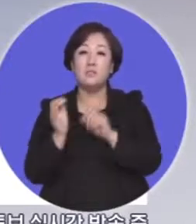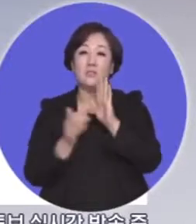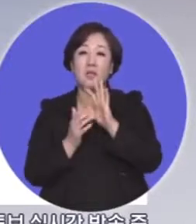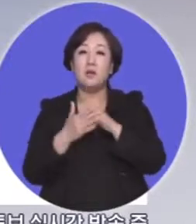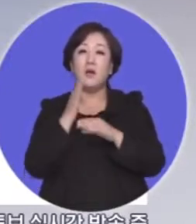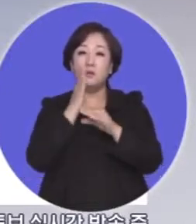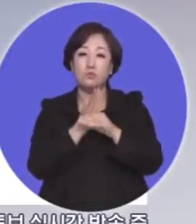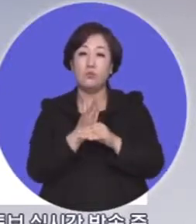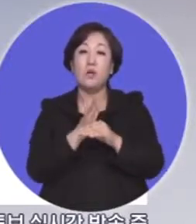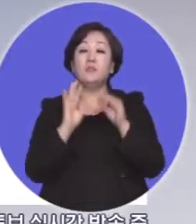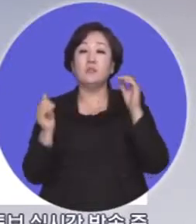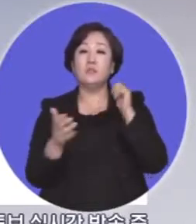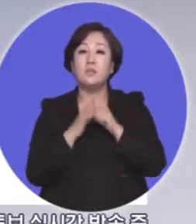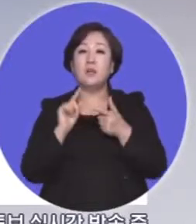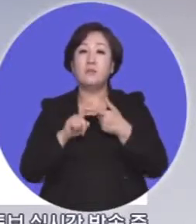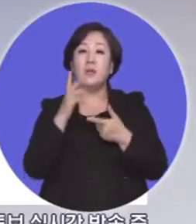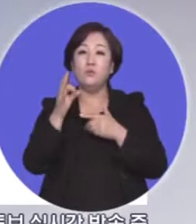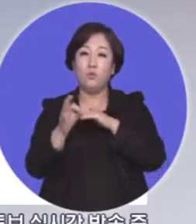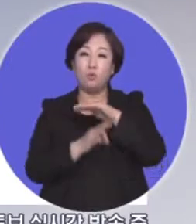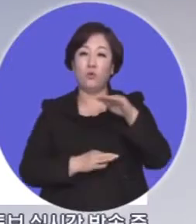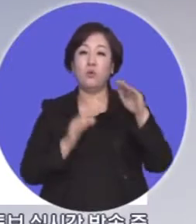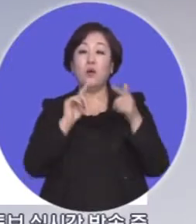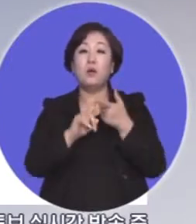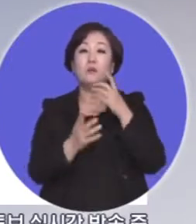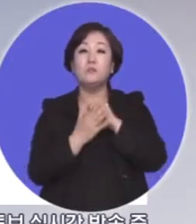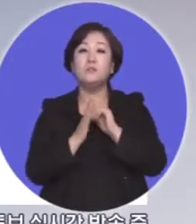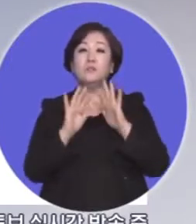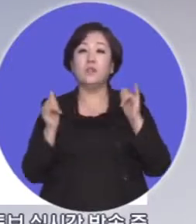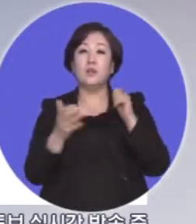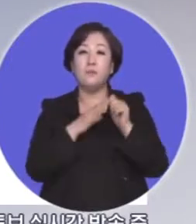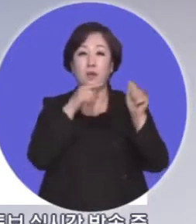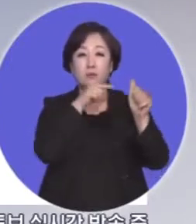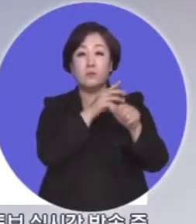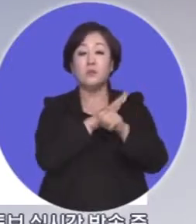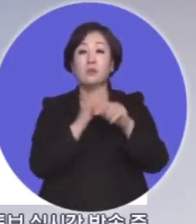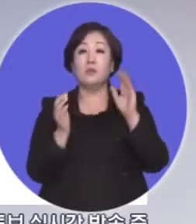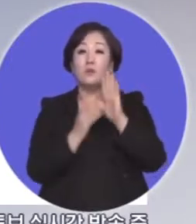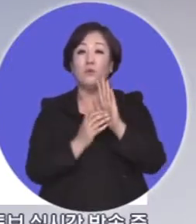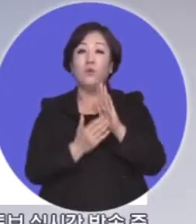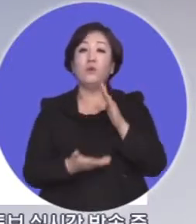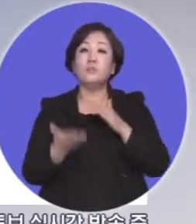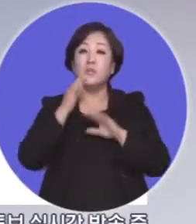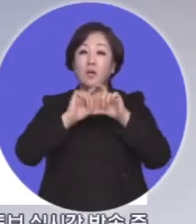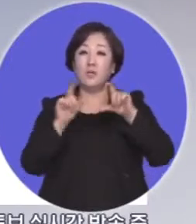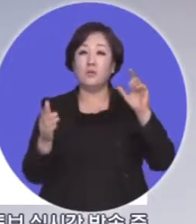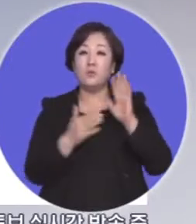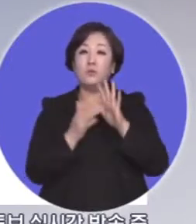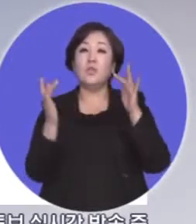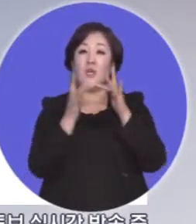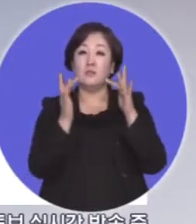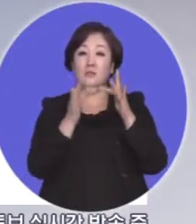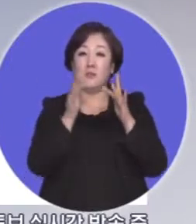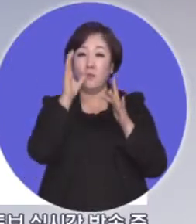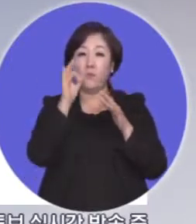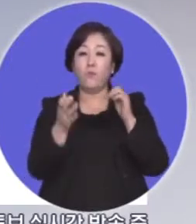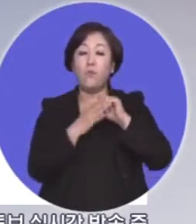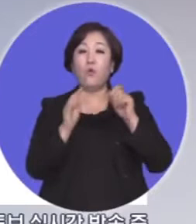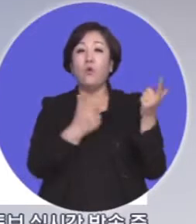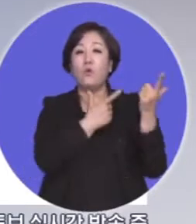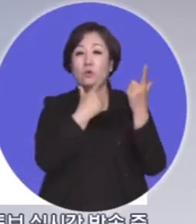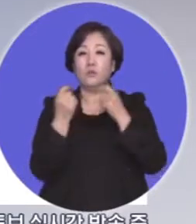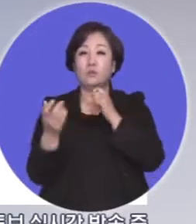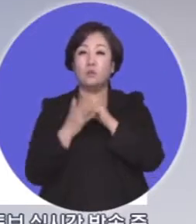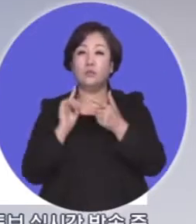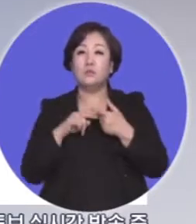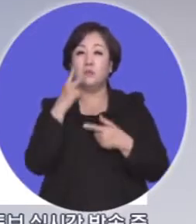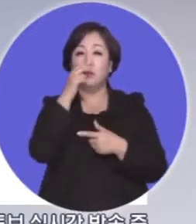하며 동만 가로 채널 사례가 확인됐습니다 포털사이트의 상위 랭크된 판매업체 일괄적으로 거래